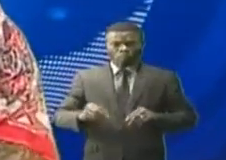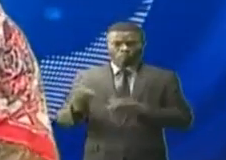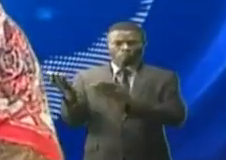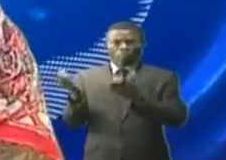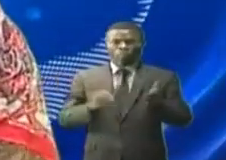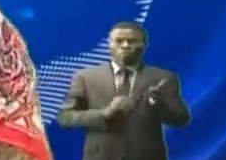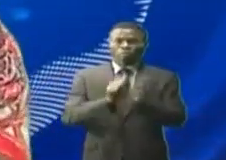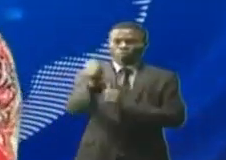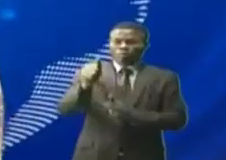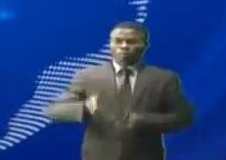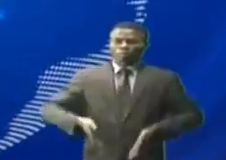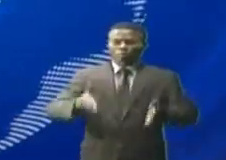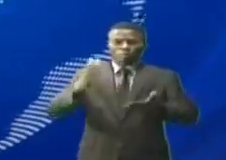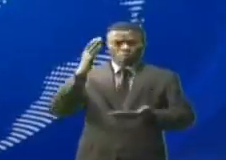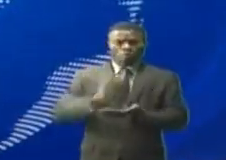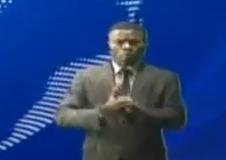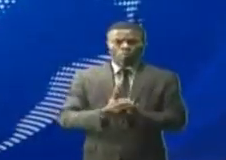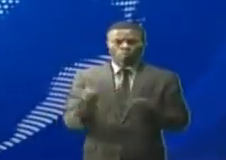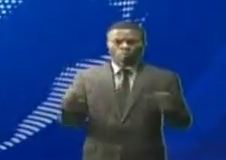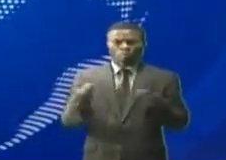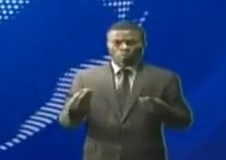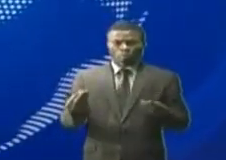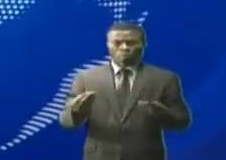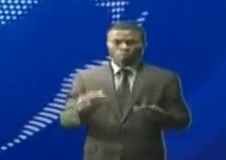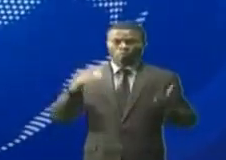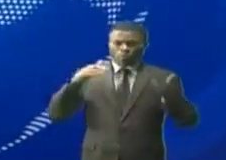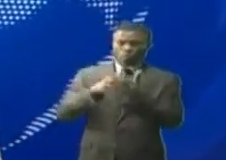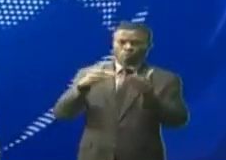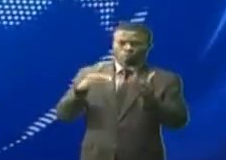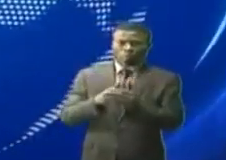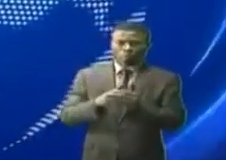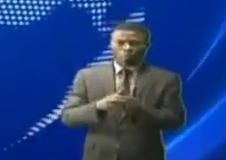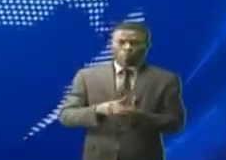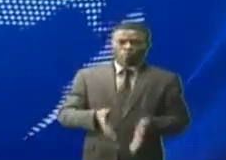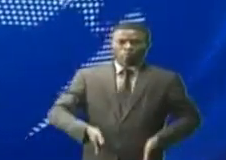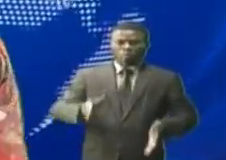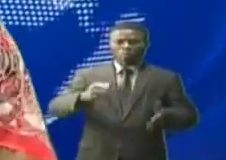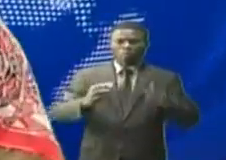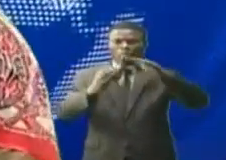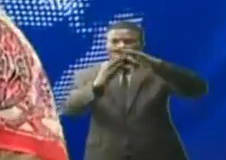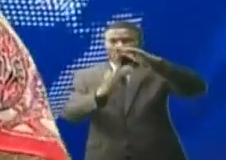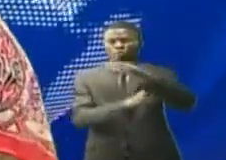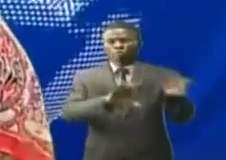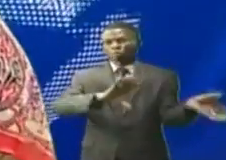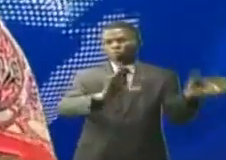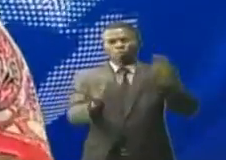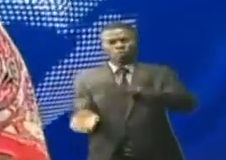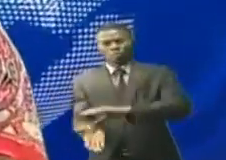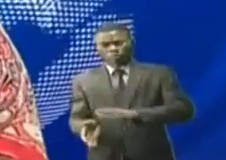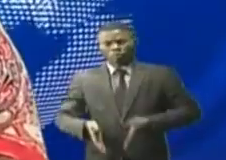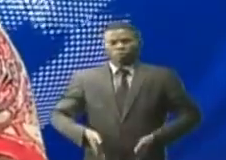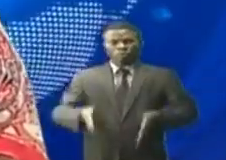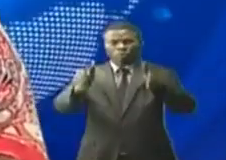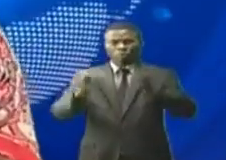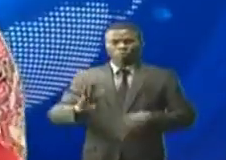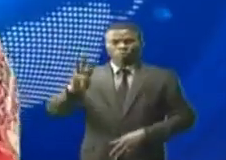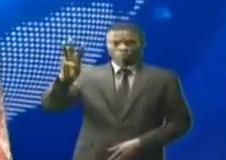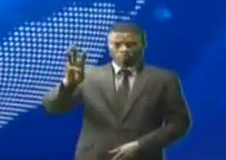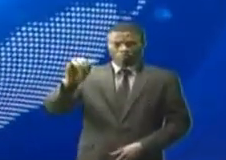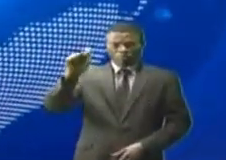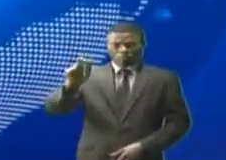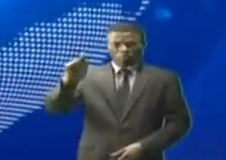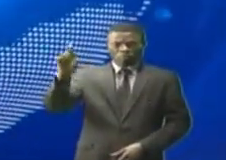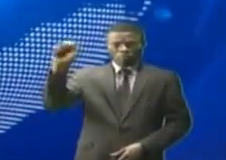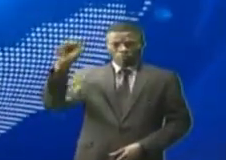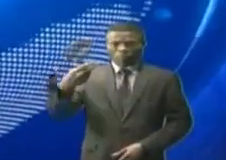sur la RN26 à cause de menaces d'effondrement du pont Arébi sur la route Ouacha, le